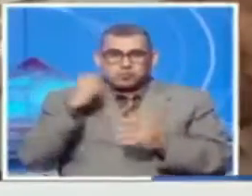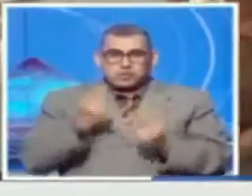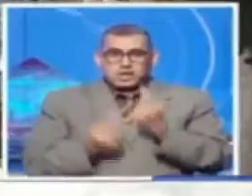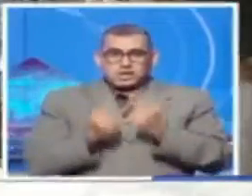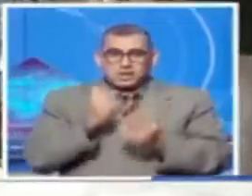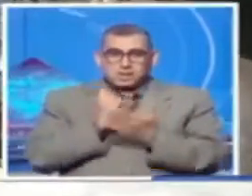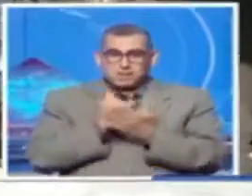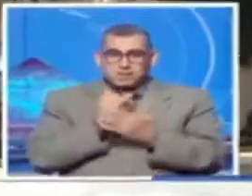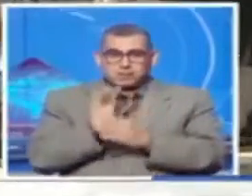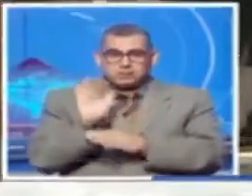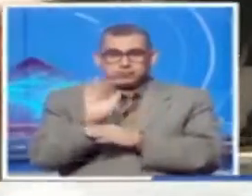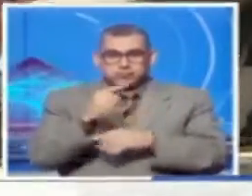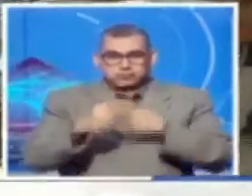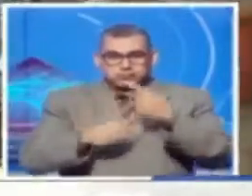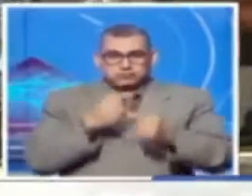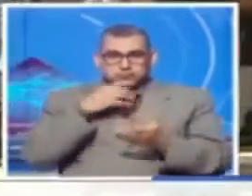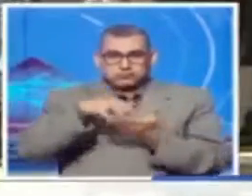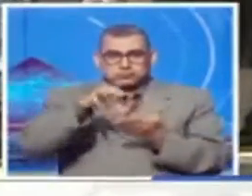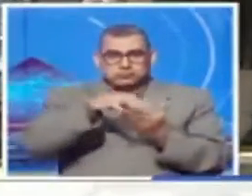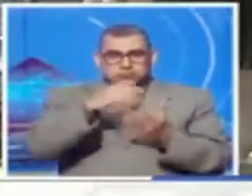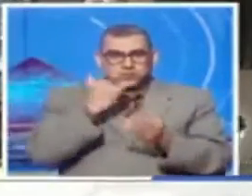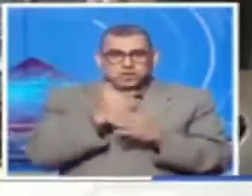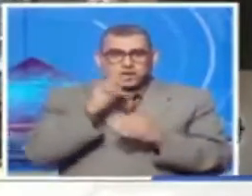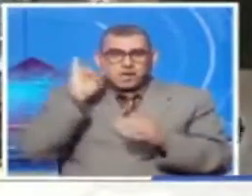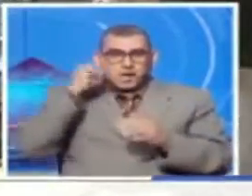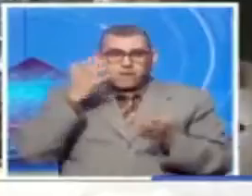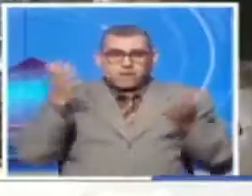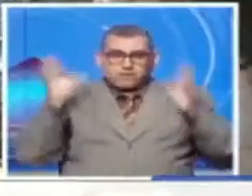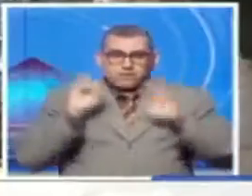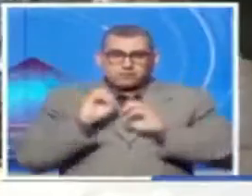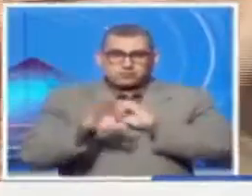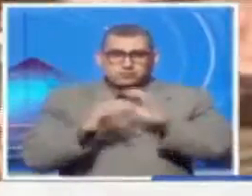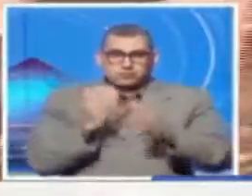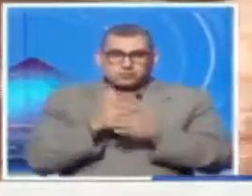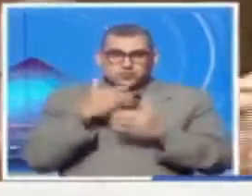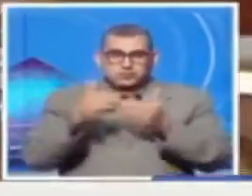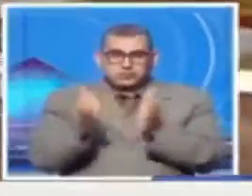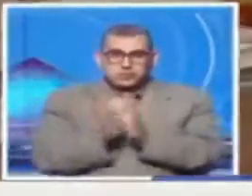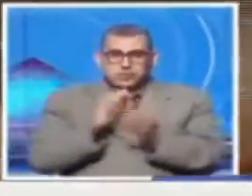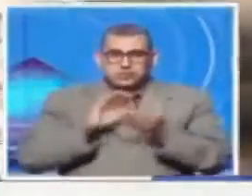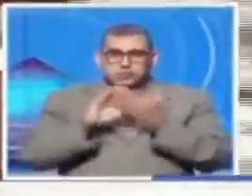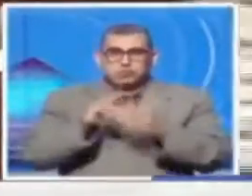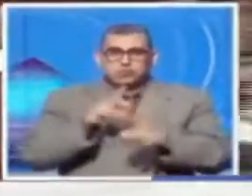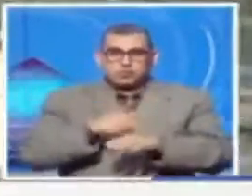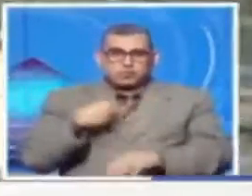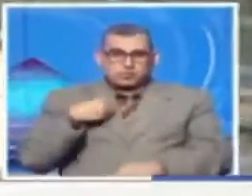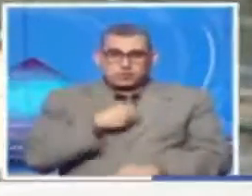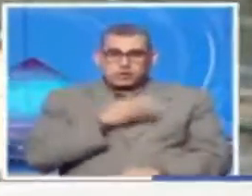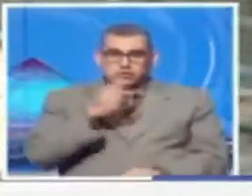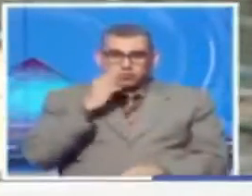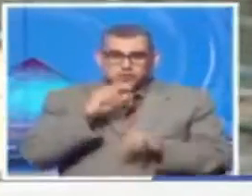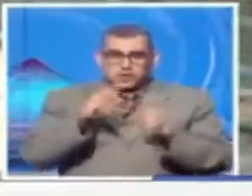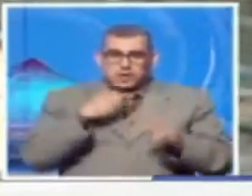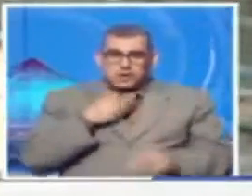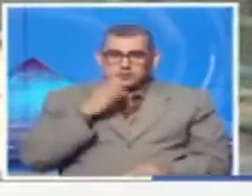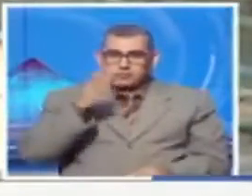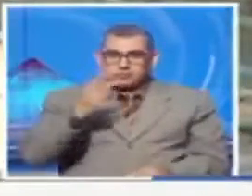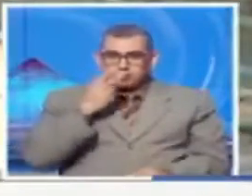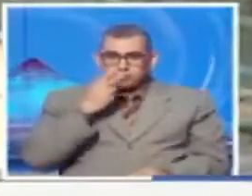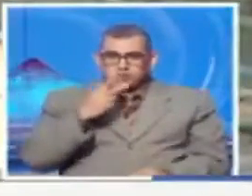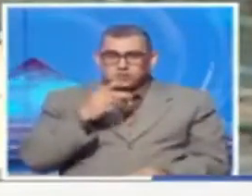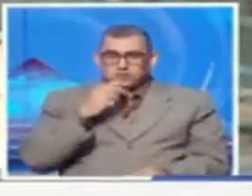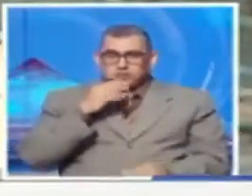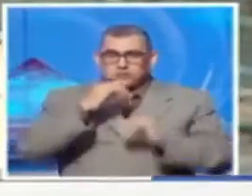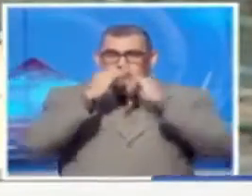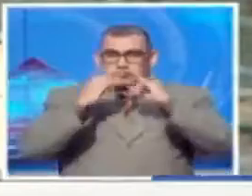الزراعة ممثلة في قطاع تنمية الثروة الحيوانية والهيئة العامة للخدمات البيطرية. احنا بنمر زي ما قلنا على كل